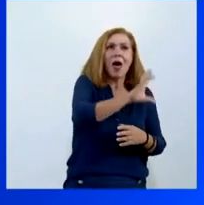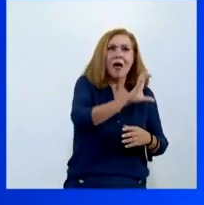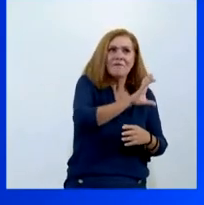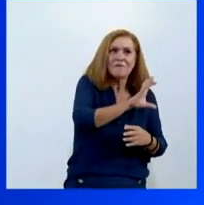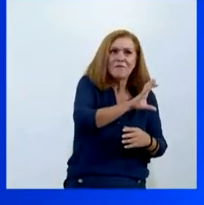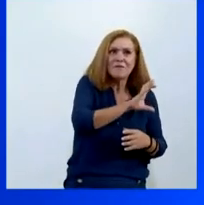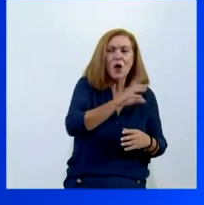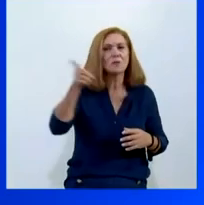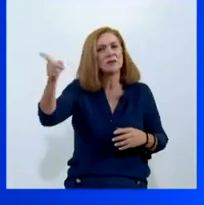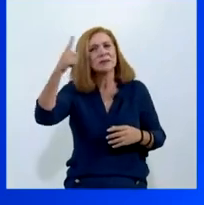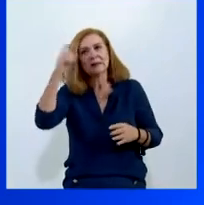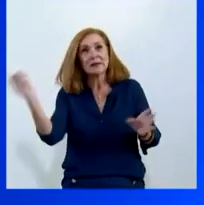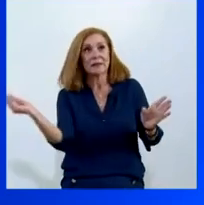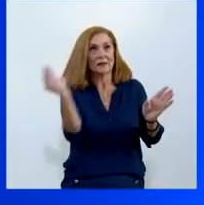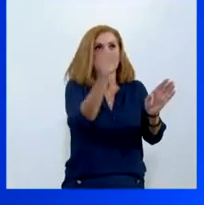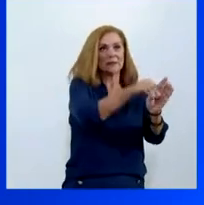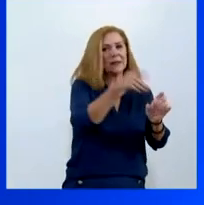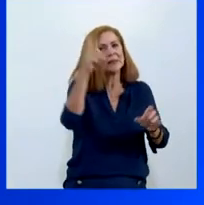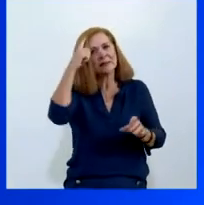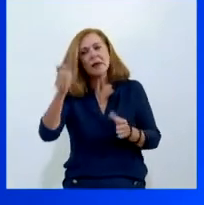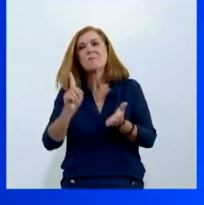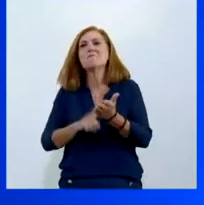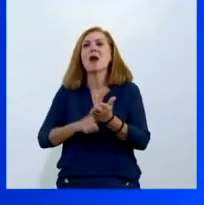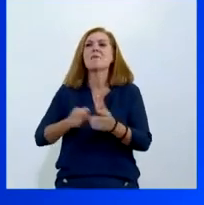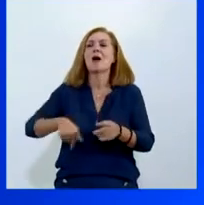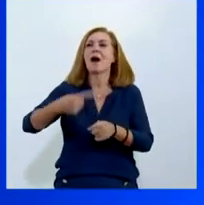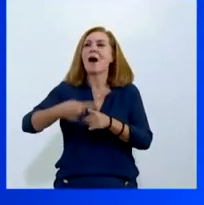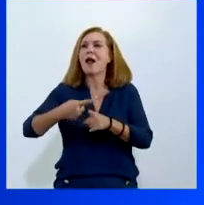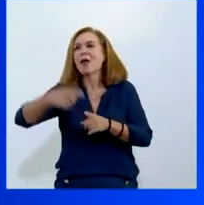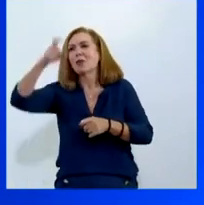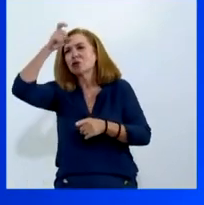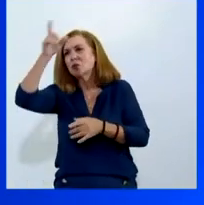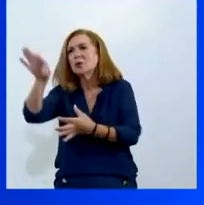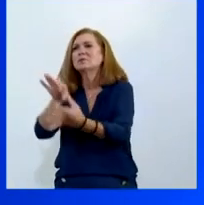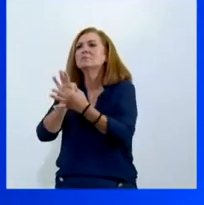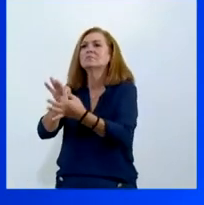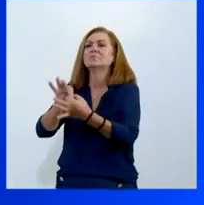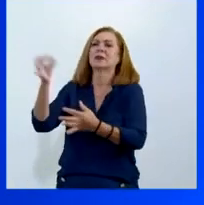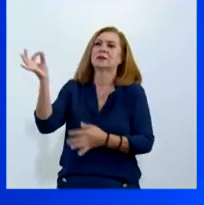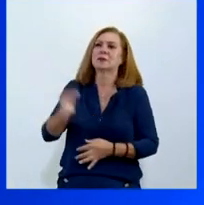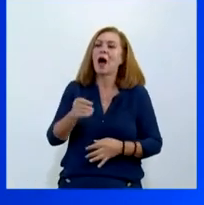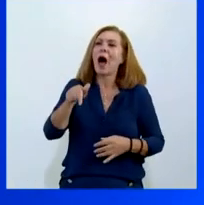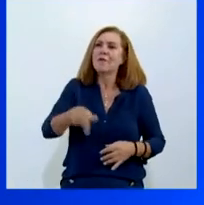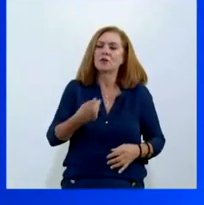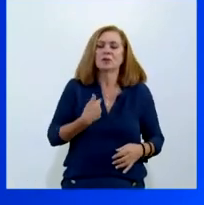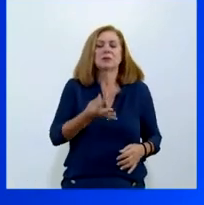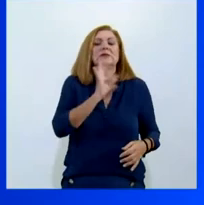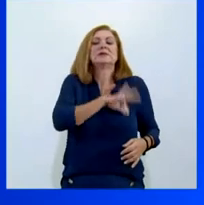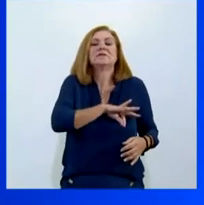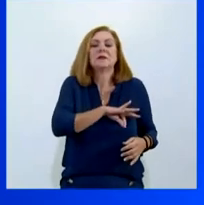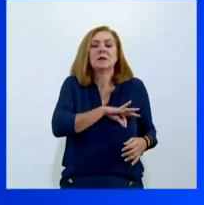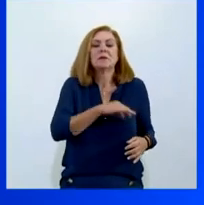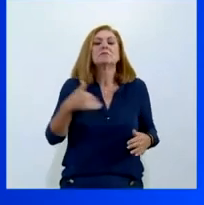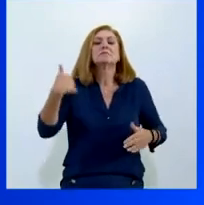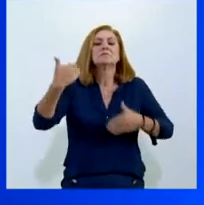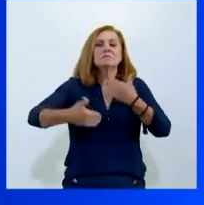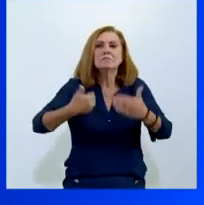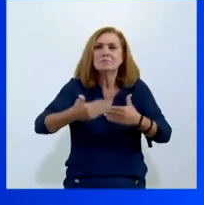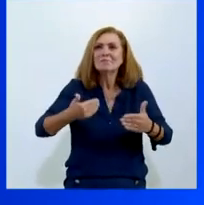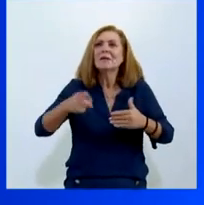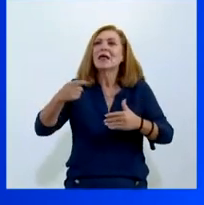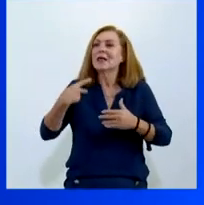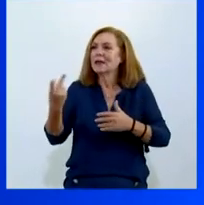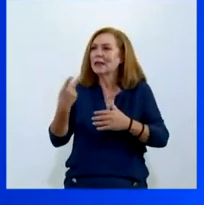με την Ελλάδα. Και θεωρώ ότι αυτό είναι ένα όπλο το οποίο ενδεχομένως να έχουμε στα χέρια μας για μια περαιτέρω